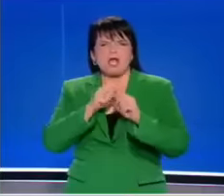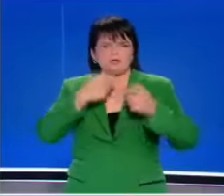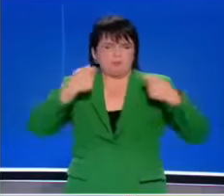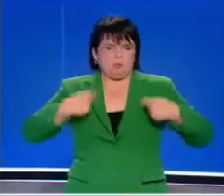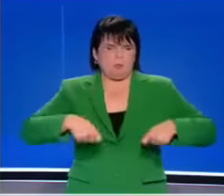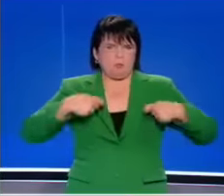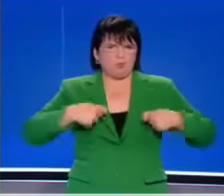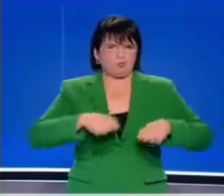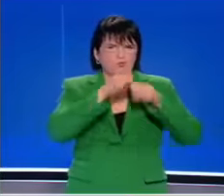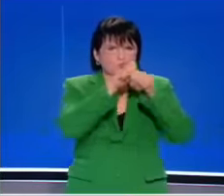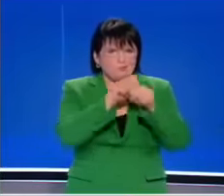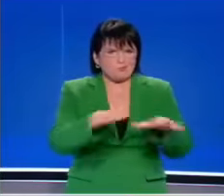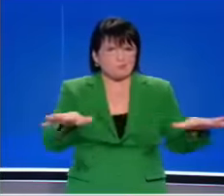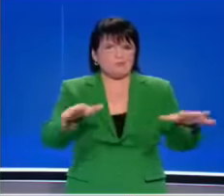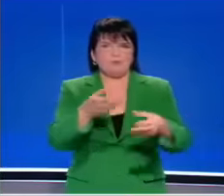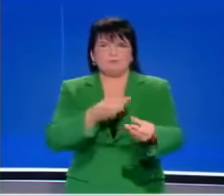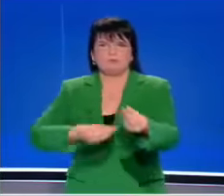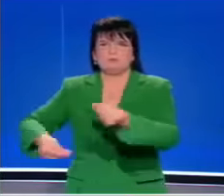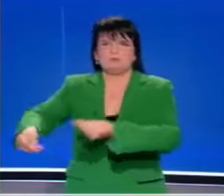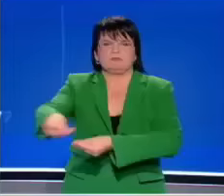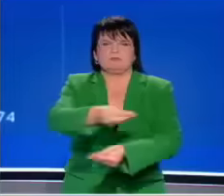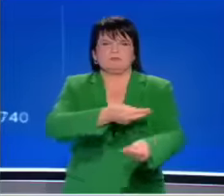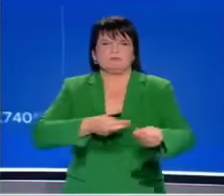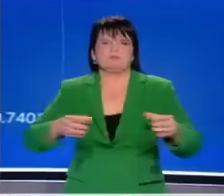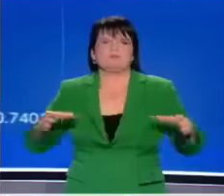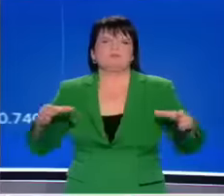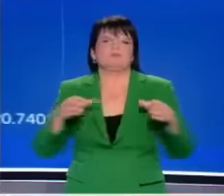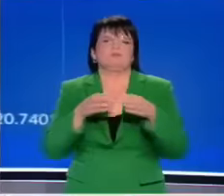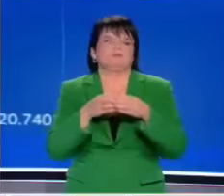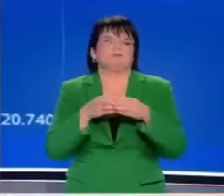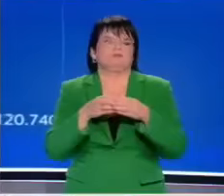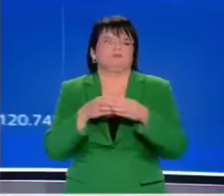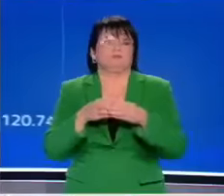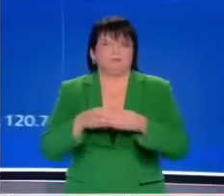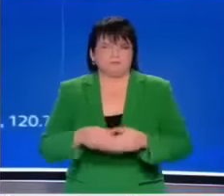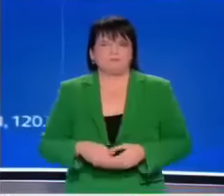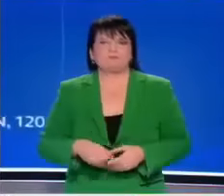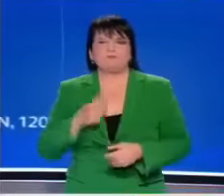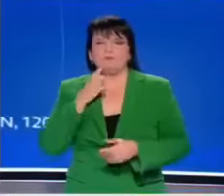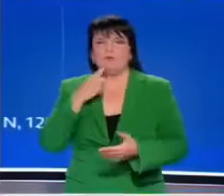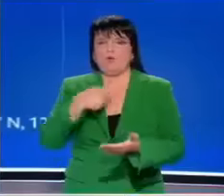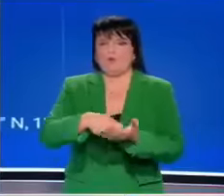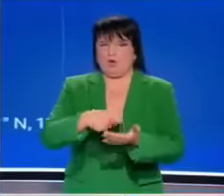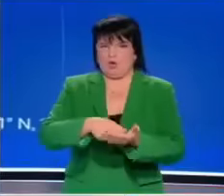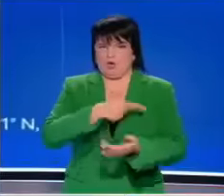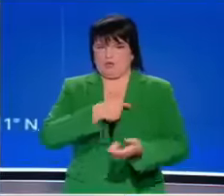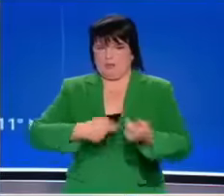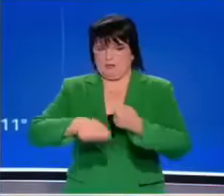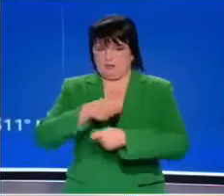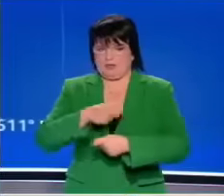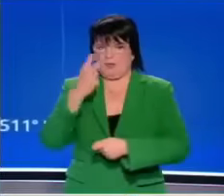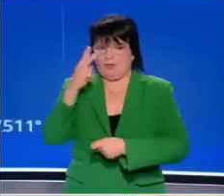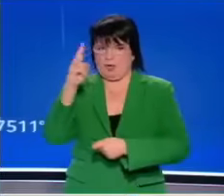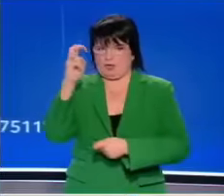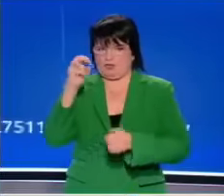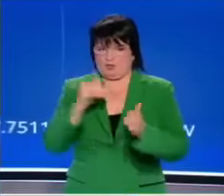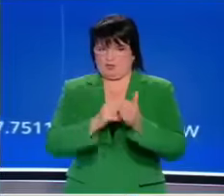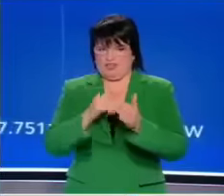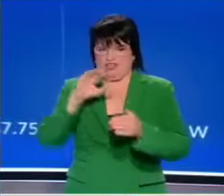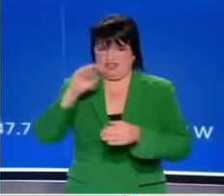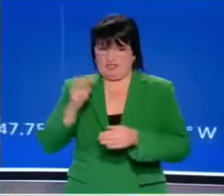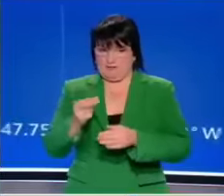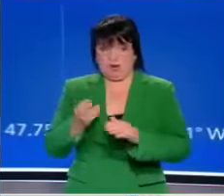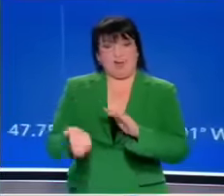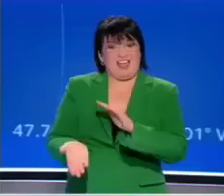πλούτο όταν πρόκειται για ένα πολύ συγκεντρωτικό σημείο εκκίνησης στην οικονομία εσείς λέτε και για τη φορολόγηση των επιχειρήσεων πάνω από τους 220.000